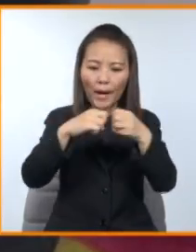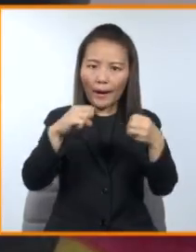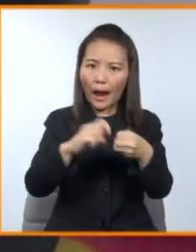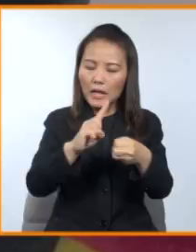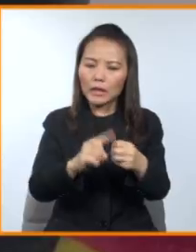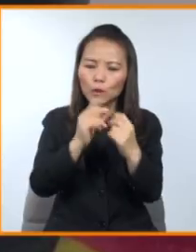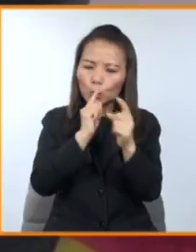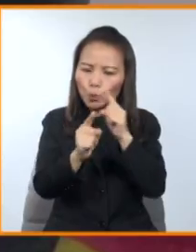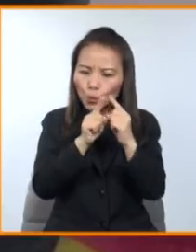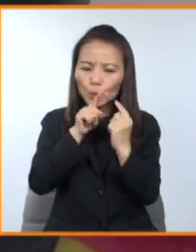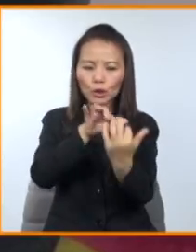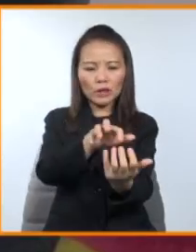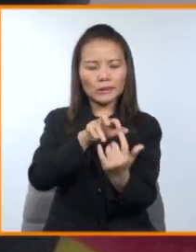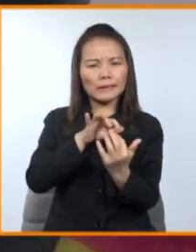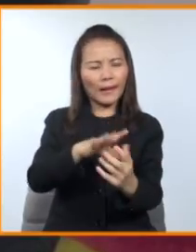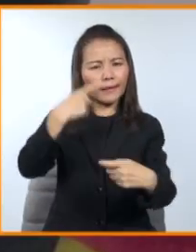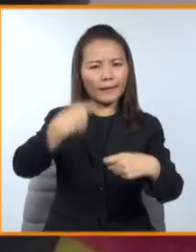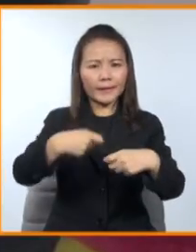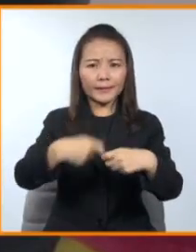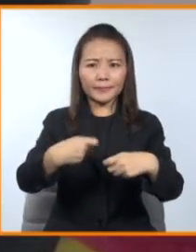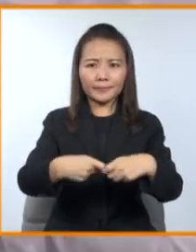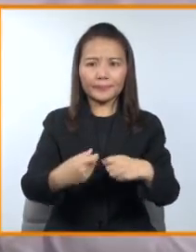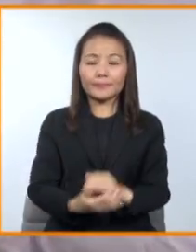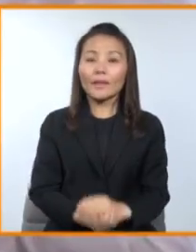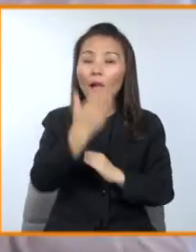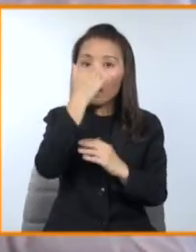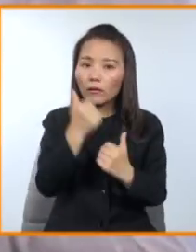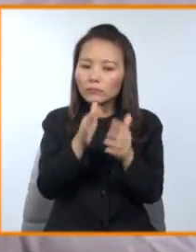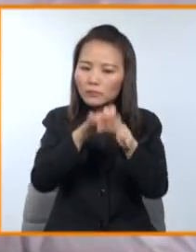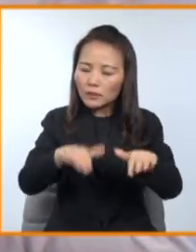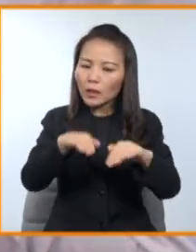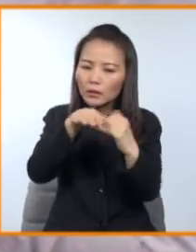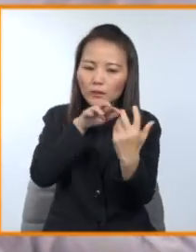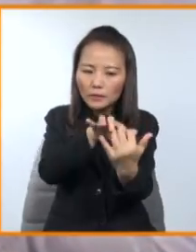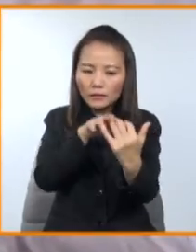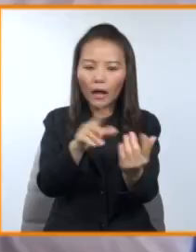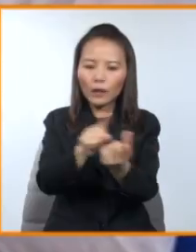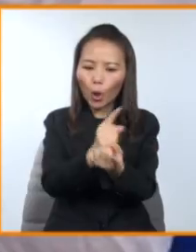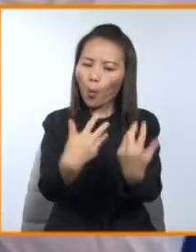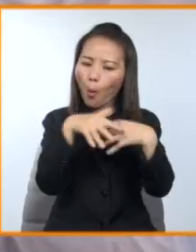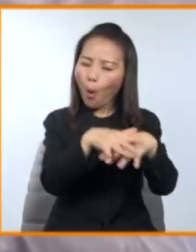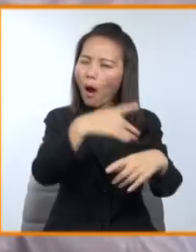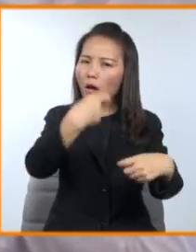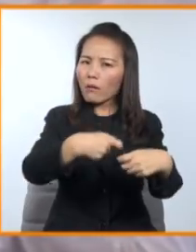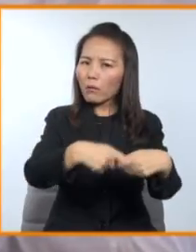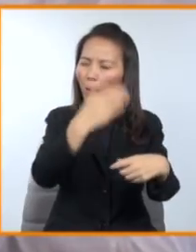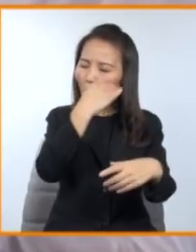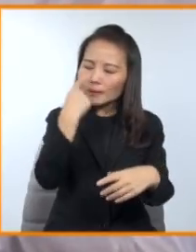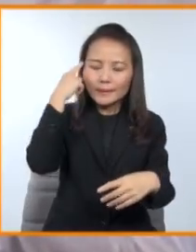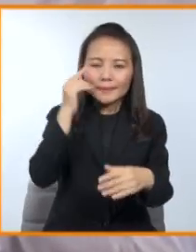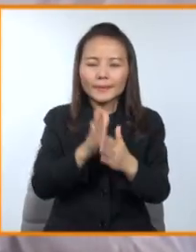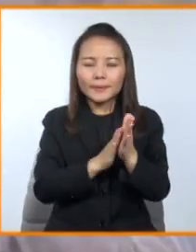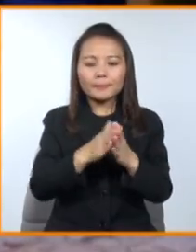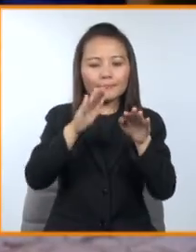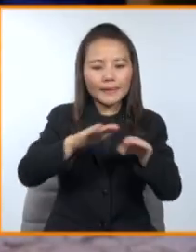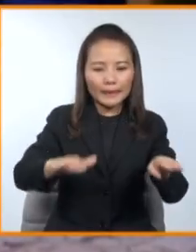ำความเข้าใจและตอบสนองกับโลกภายนอกโดยเฉพาะการสื่อสารและการเข้าสังคมถือเป็นเรื่องที่ค่อนข้างจะท้าทายของ